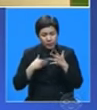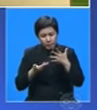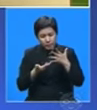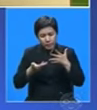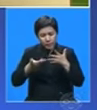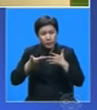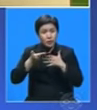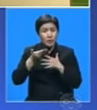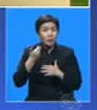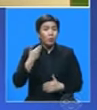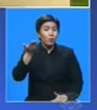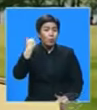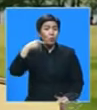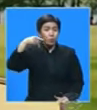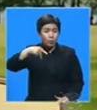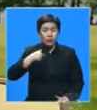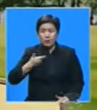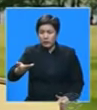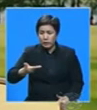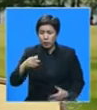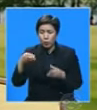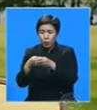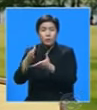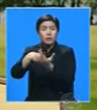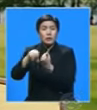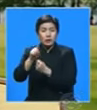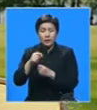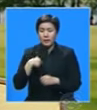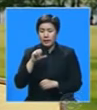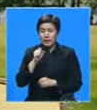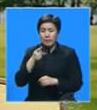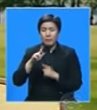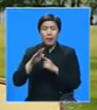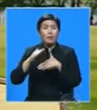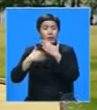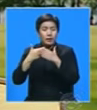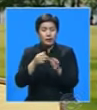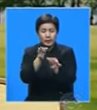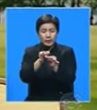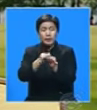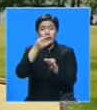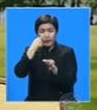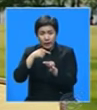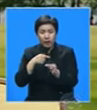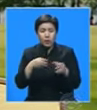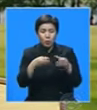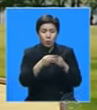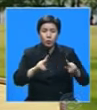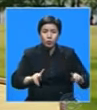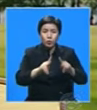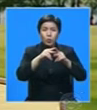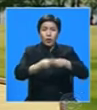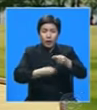ครับวันพุธที่ผ่านมานั้นก็ได้เชิญหน่วยงานด้านเศรษฐกิจประกอบไปด้วยสภาพัฒน์ธนาคารแห่งประเทศไทยสำนักงบประมาณกระทรวงพา